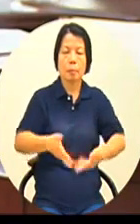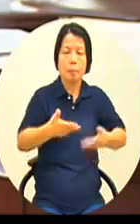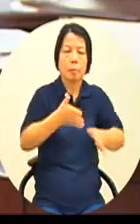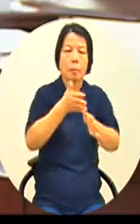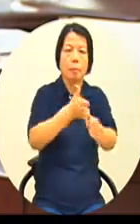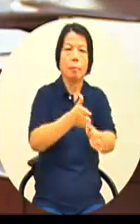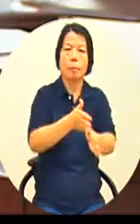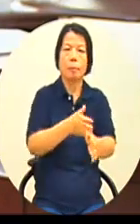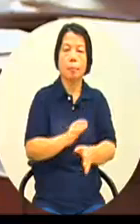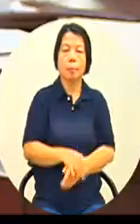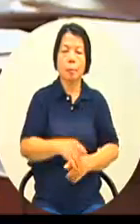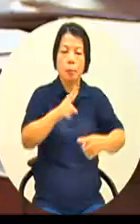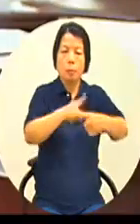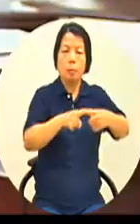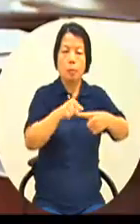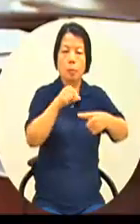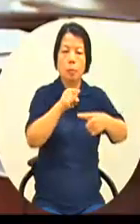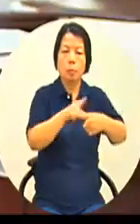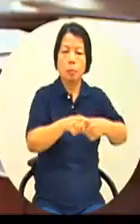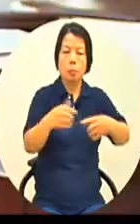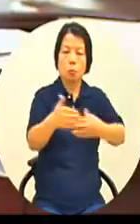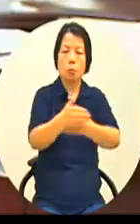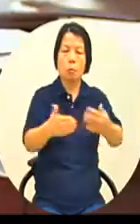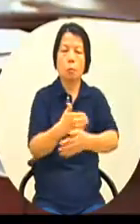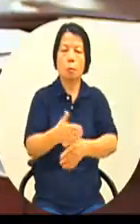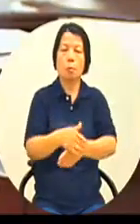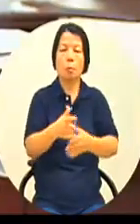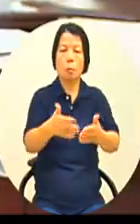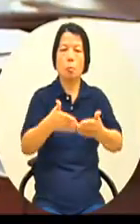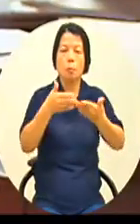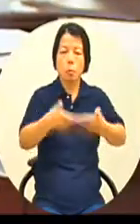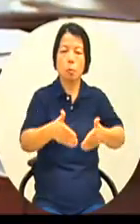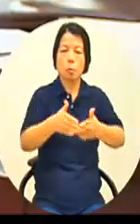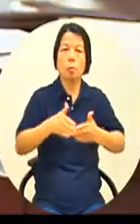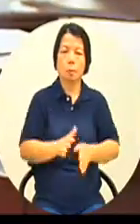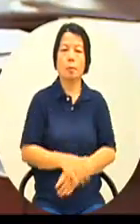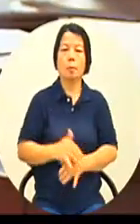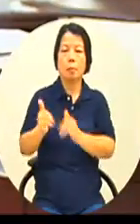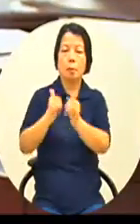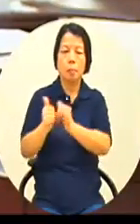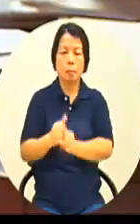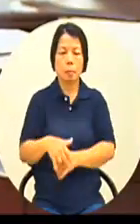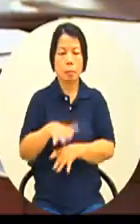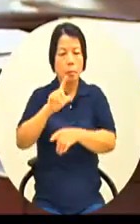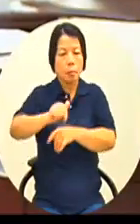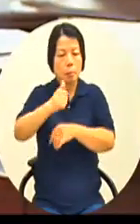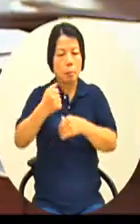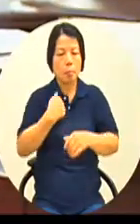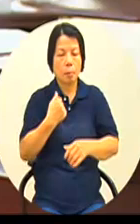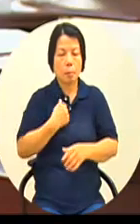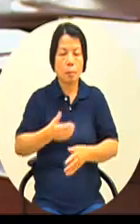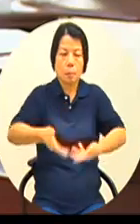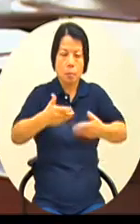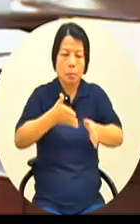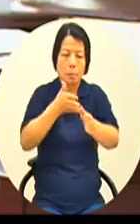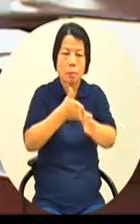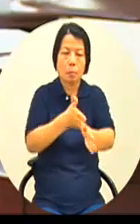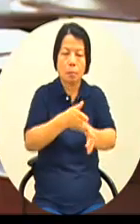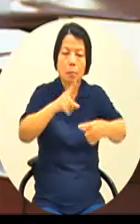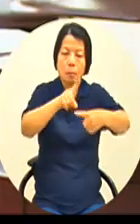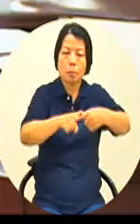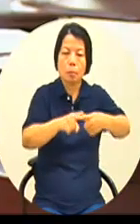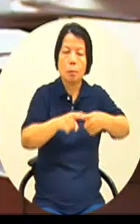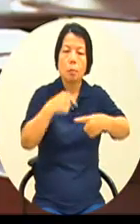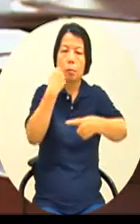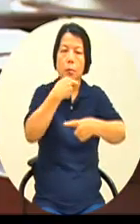口与交通是一大挑战呢。哦。如何让民众熟悉轻轨的运行模式、路口交通行为